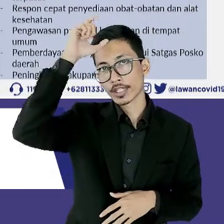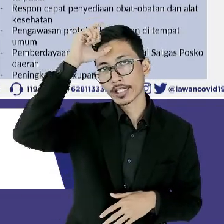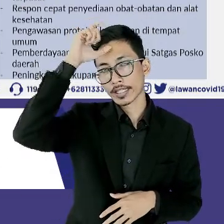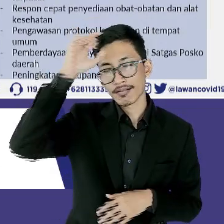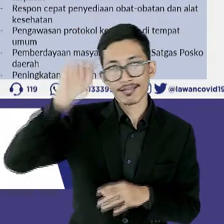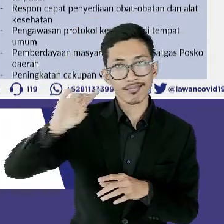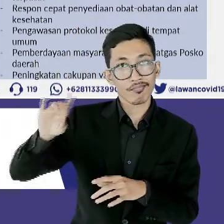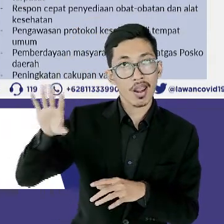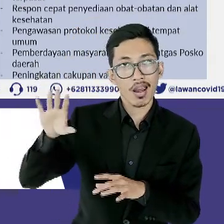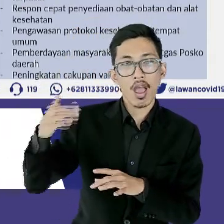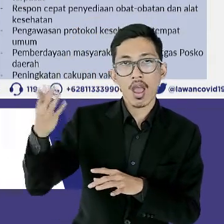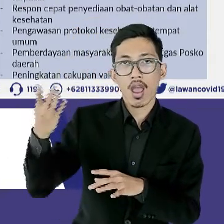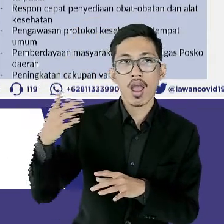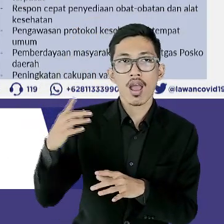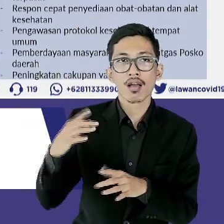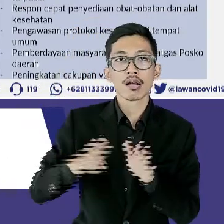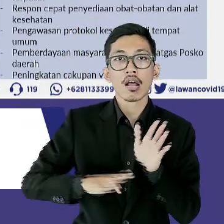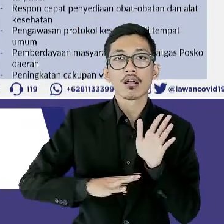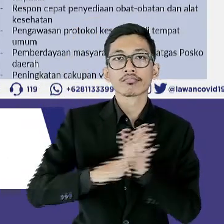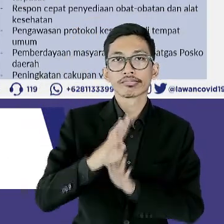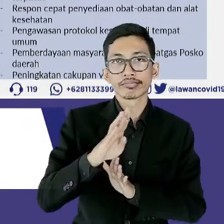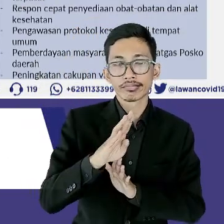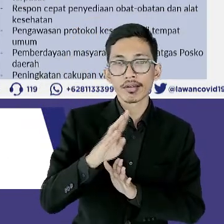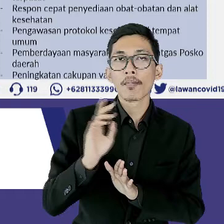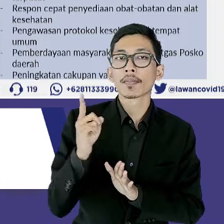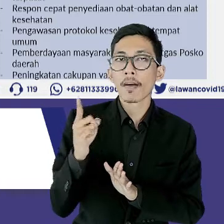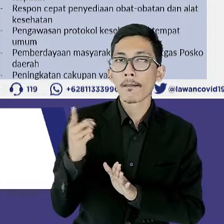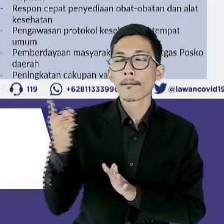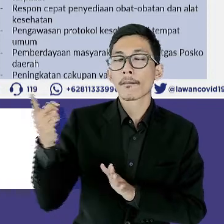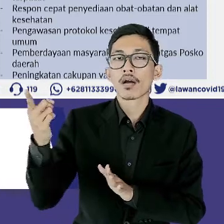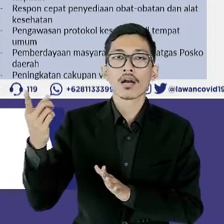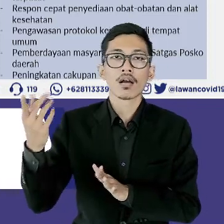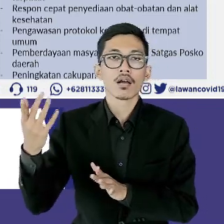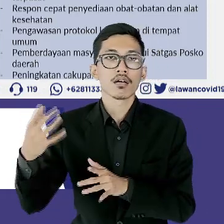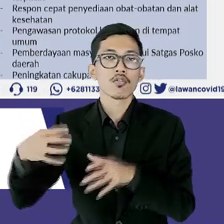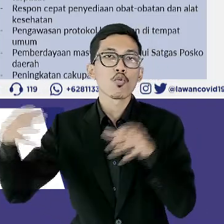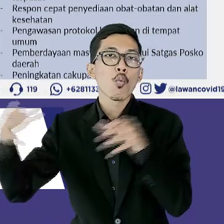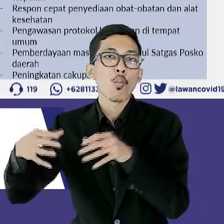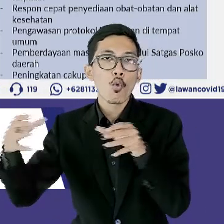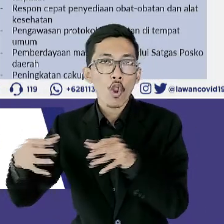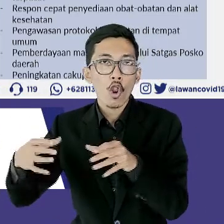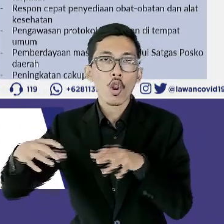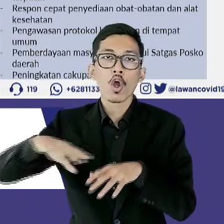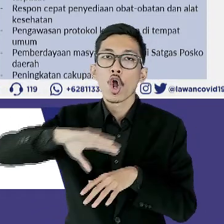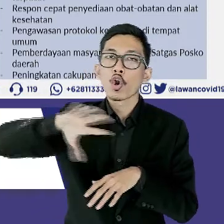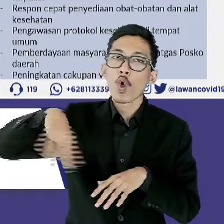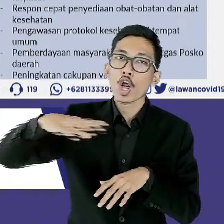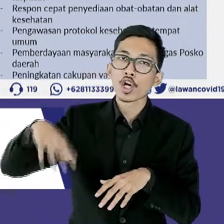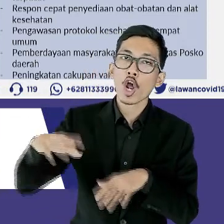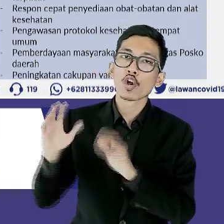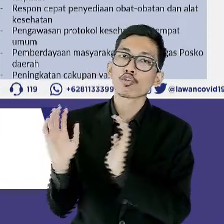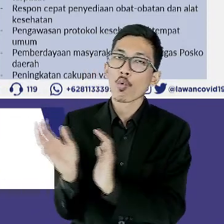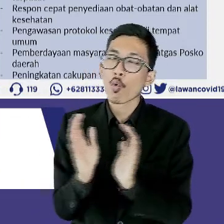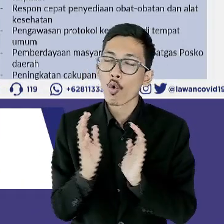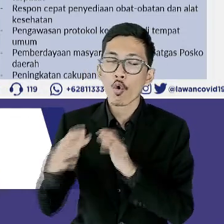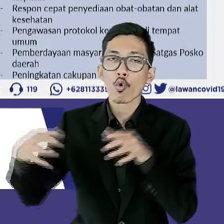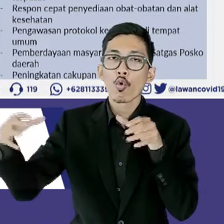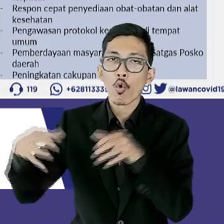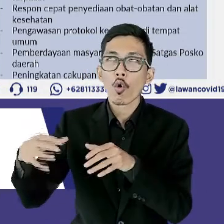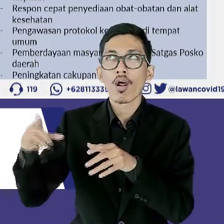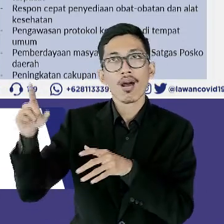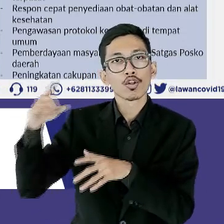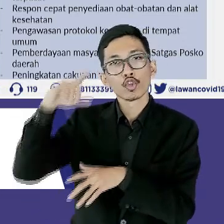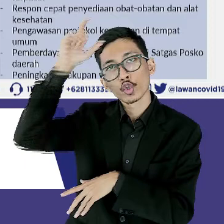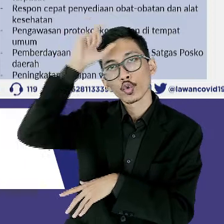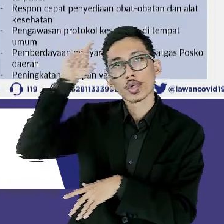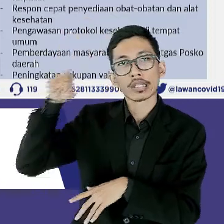terjadi karena tradisi keagamaan yaitu berkumpul serta mengunjungi keluarga, yang meningkatkan potensi penularan varian